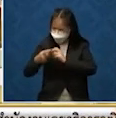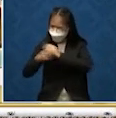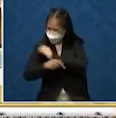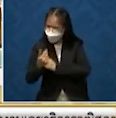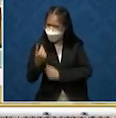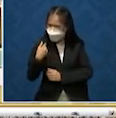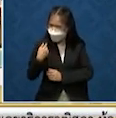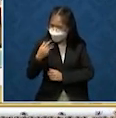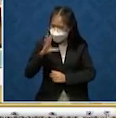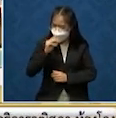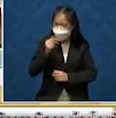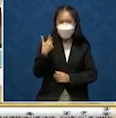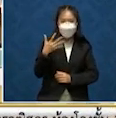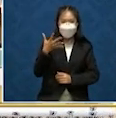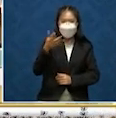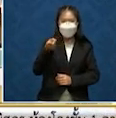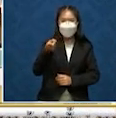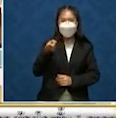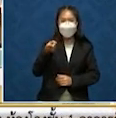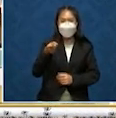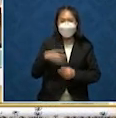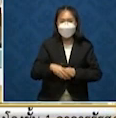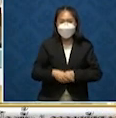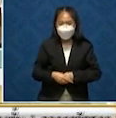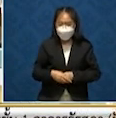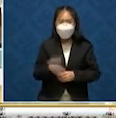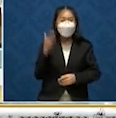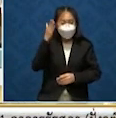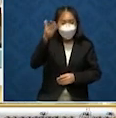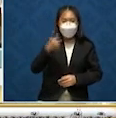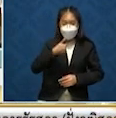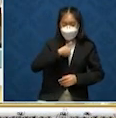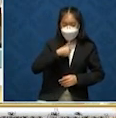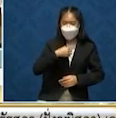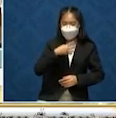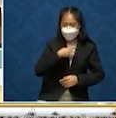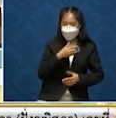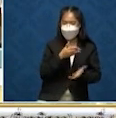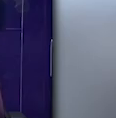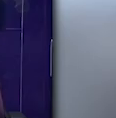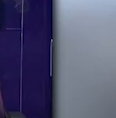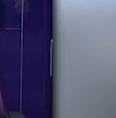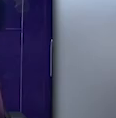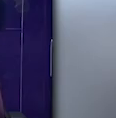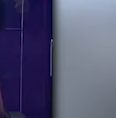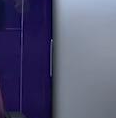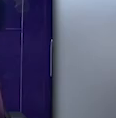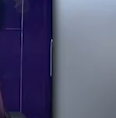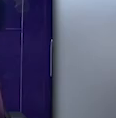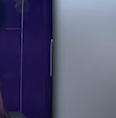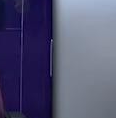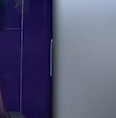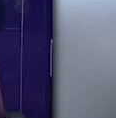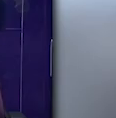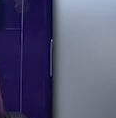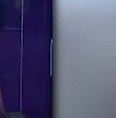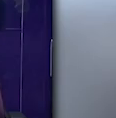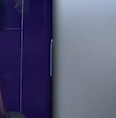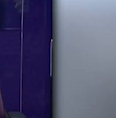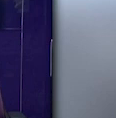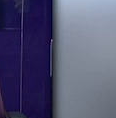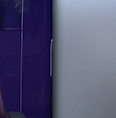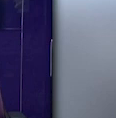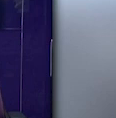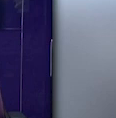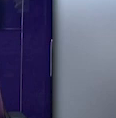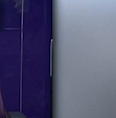โดยประธานบริหารแกรนด์ทอนตันประเทศไทยเอียนแพสโคนะครึ่งหลังของปี65ที่ผ่านมาสำรวจธุรกิจขนาดก